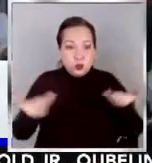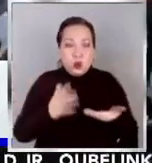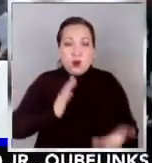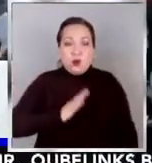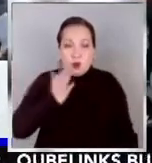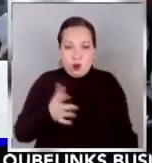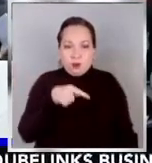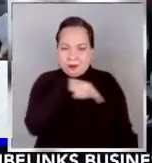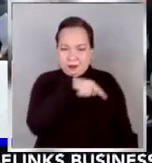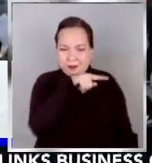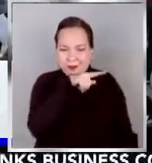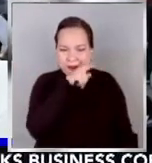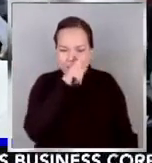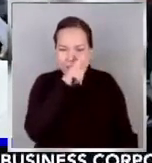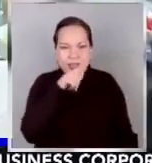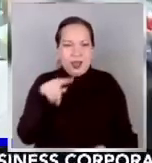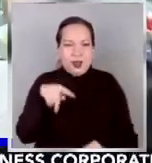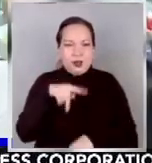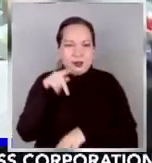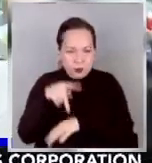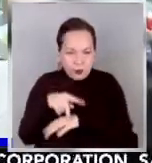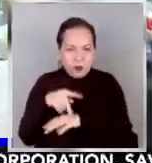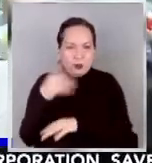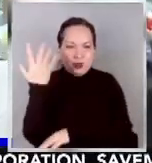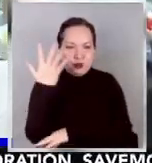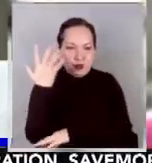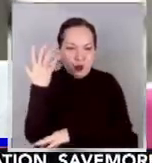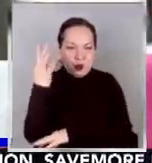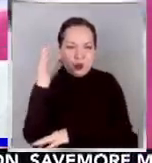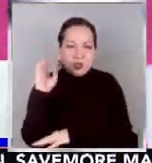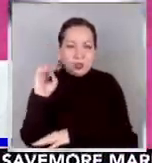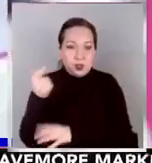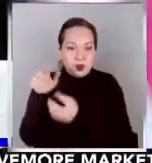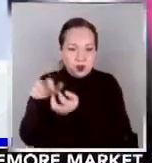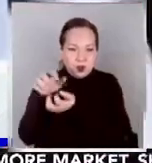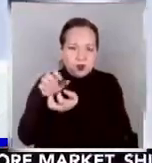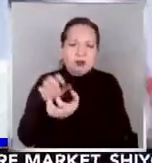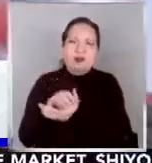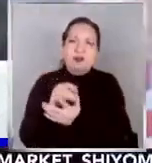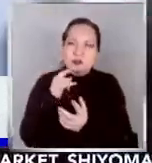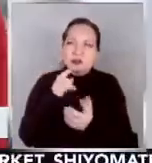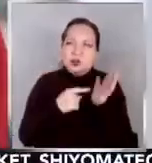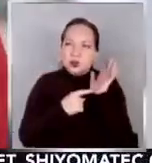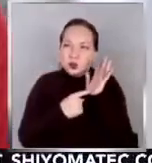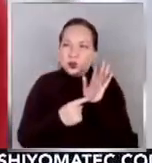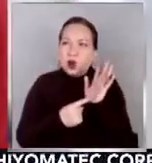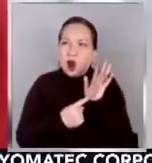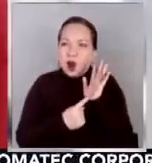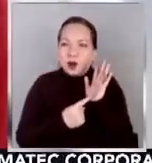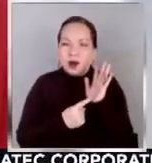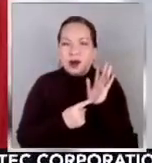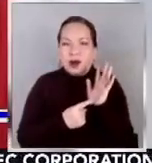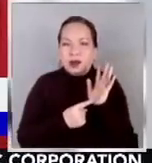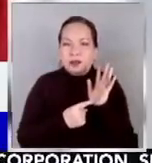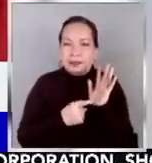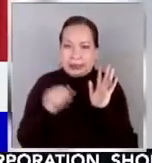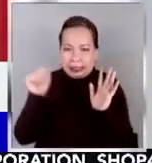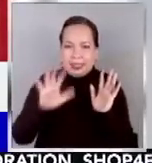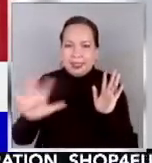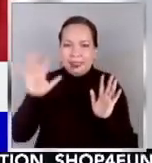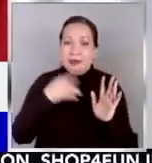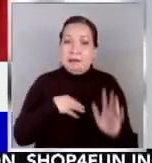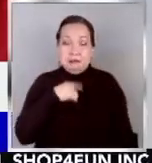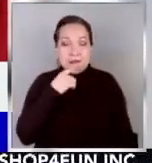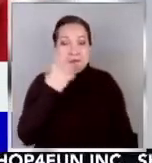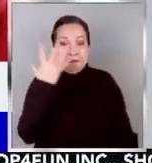sa itineraos ngayong Philippine Circuit, isa sa mga inaabangang dog show sa Asia. Mas maganda ngayon, meron tayong sarili na from